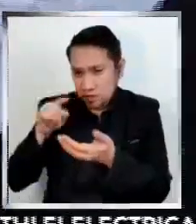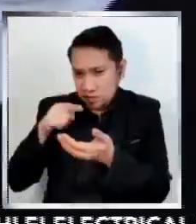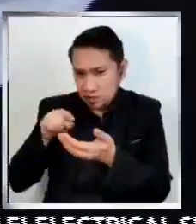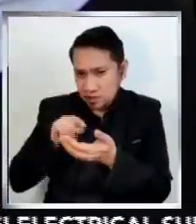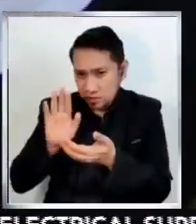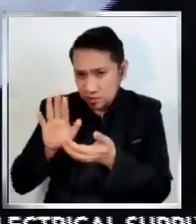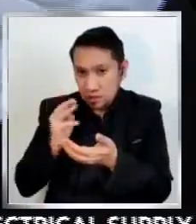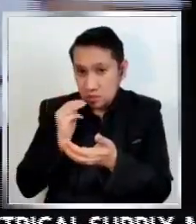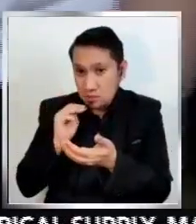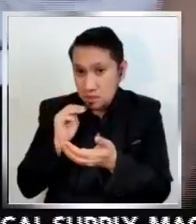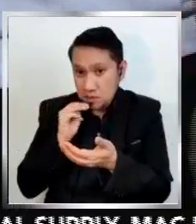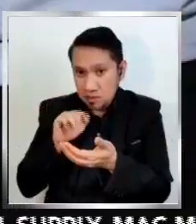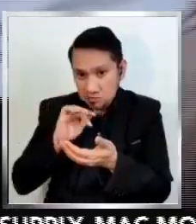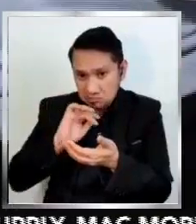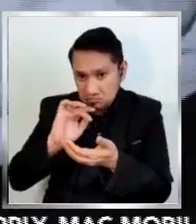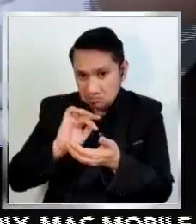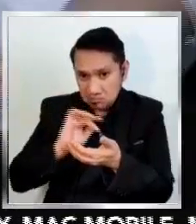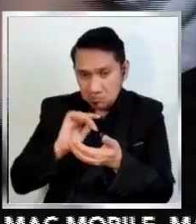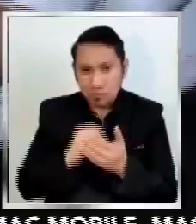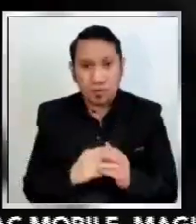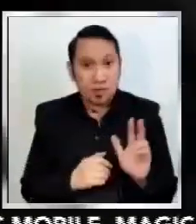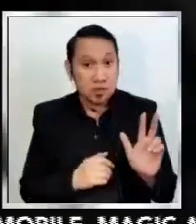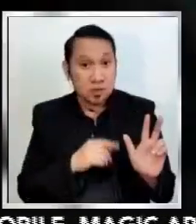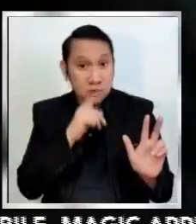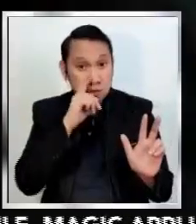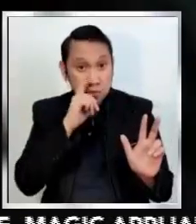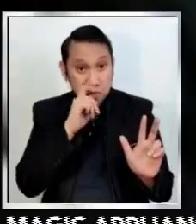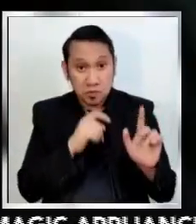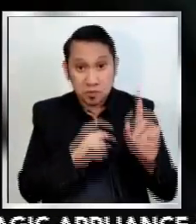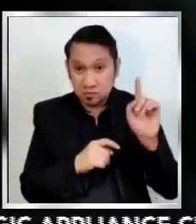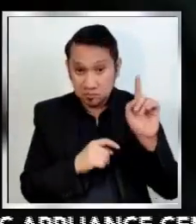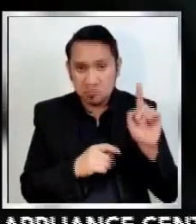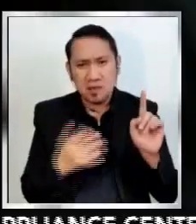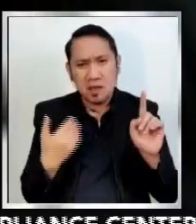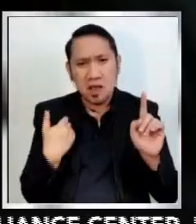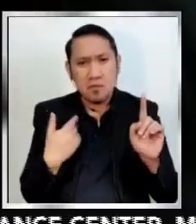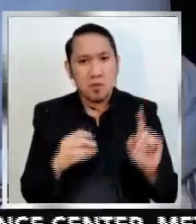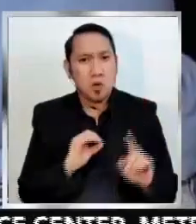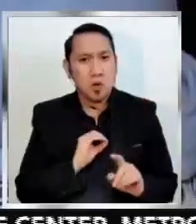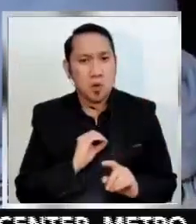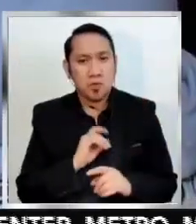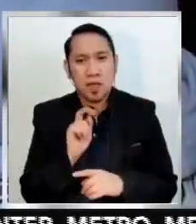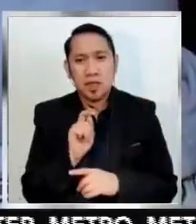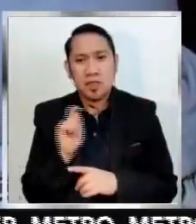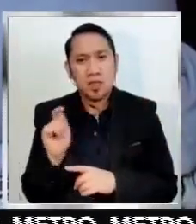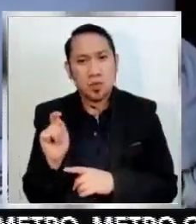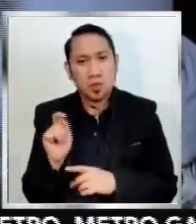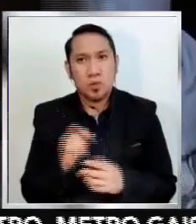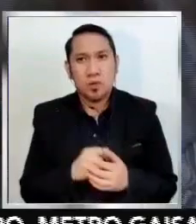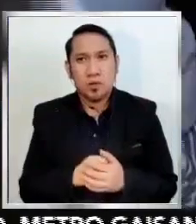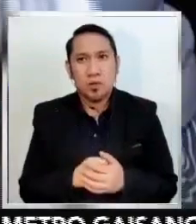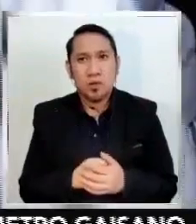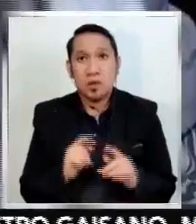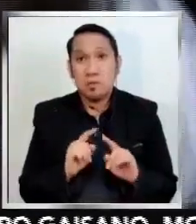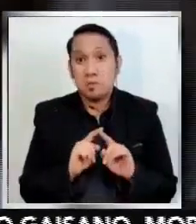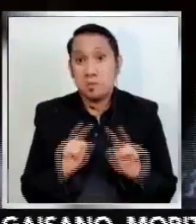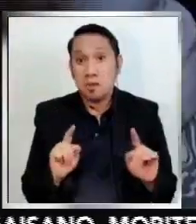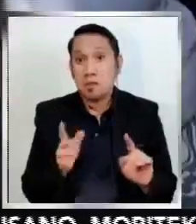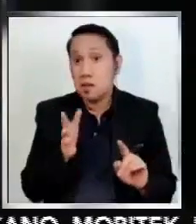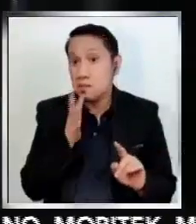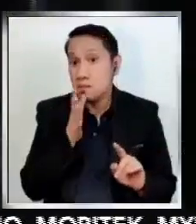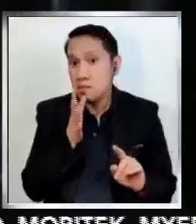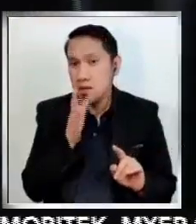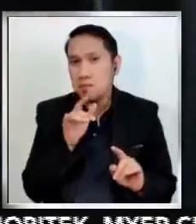niya. Ang 3 taong gulang naman na si Zia, may sariling TikTok account. Pero mami niya ang nagme-maintain